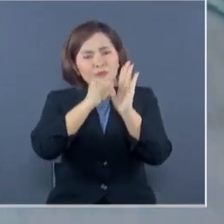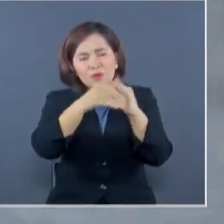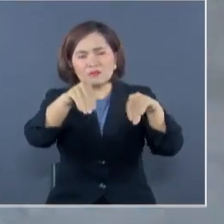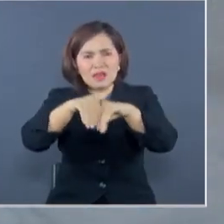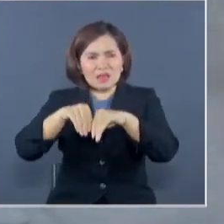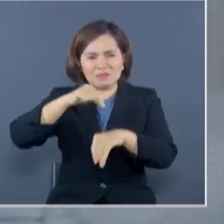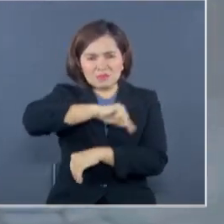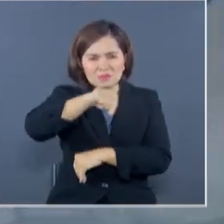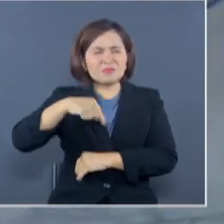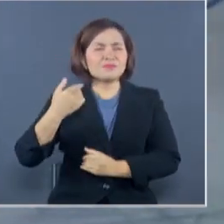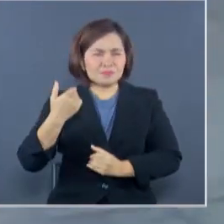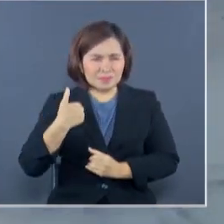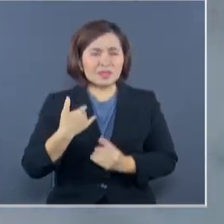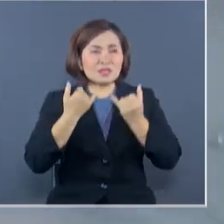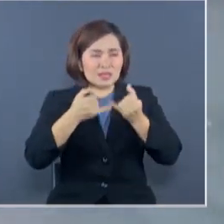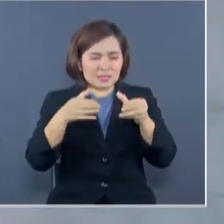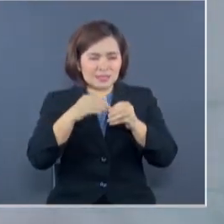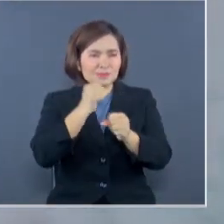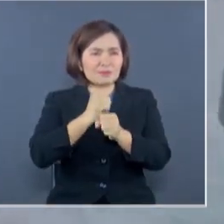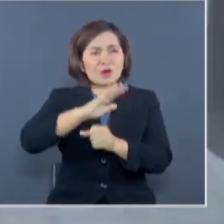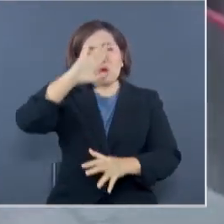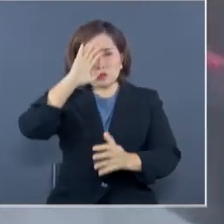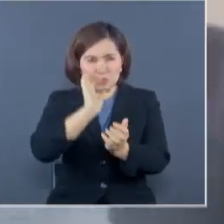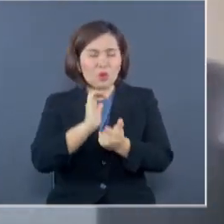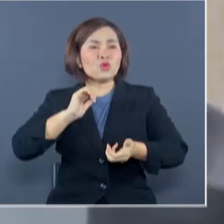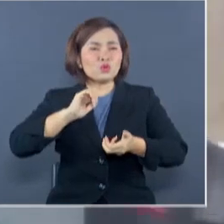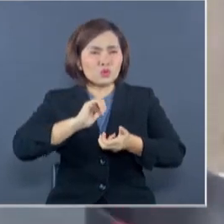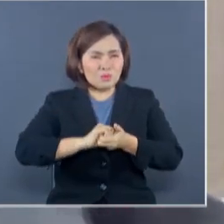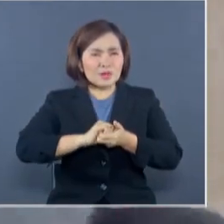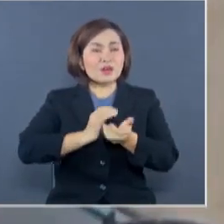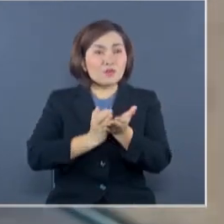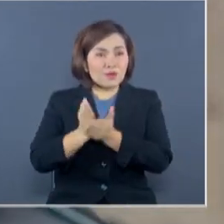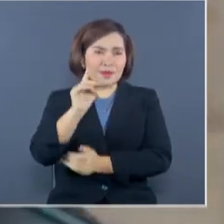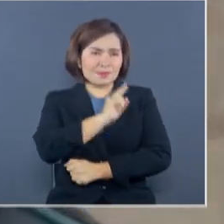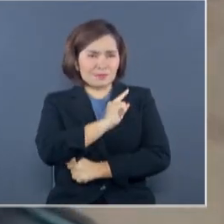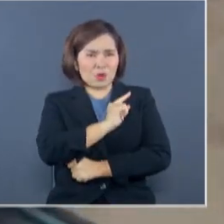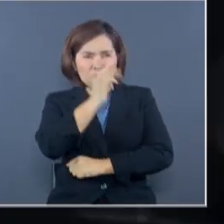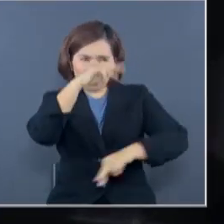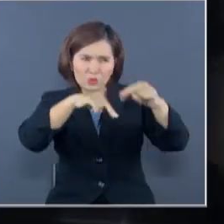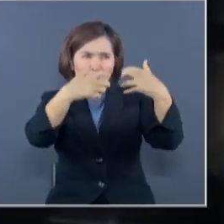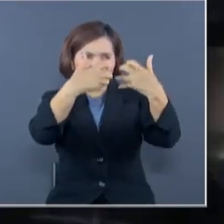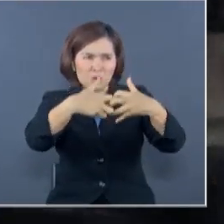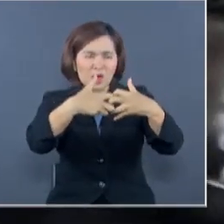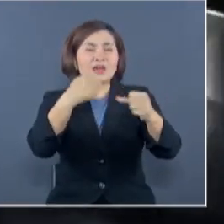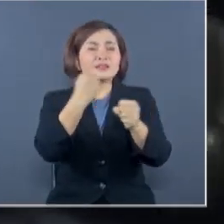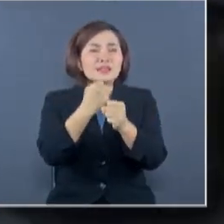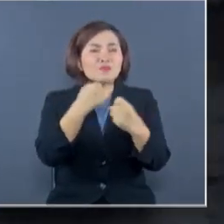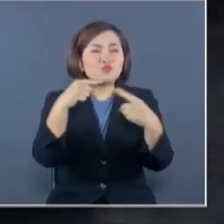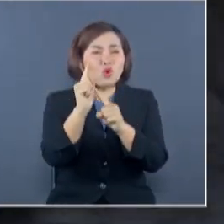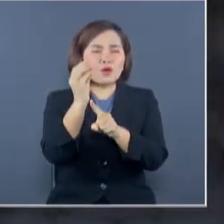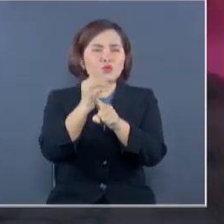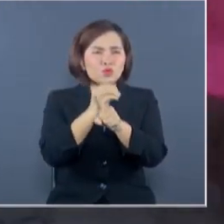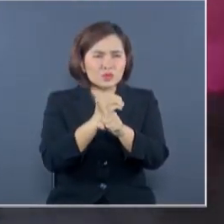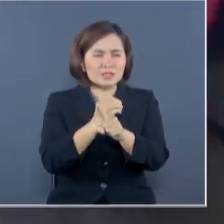เนี่ยครับคุณผู้ชมครับทำให้ตำรวจสอบสวนกลางสนที่กำลังเข้าตรวจค้นโรงงานลูกชิ้นเถื่อนครับย่านคลองหลวงจังหวัดปทุมธ